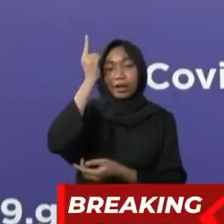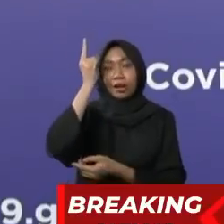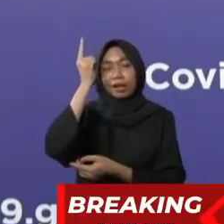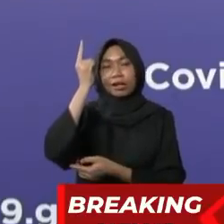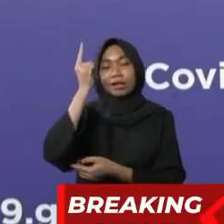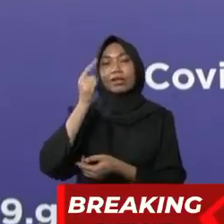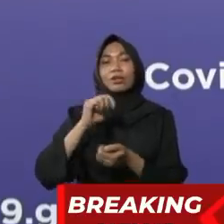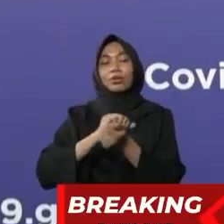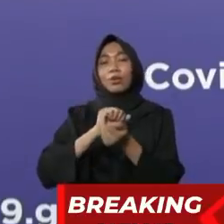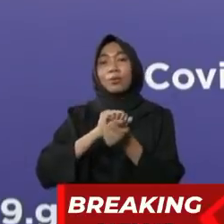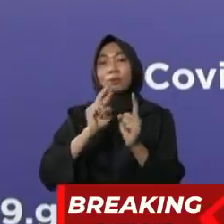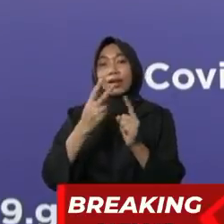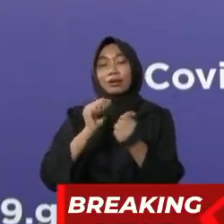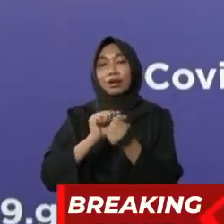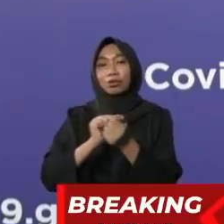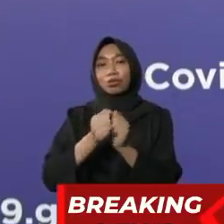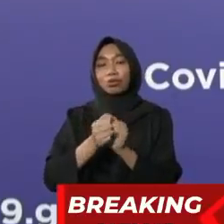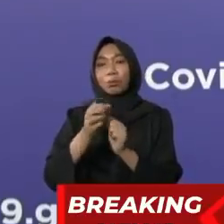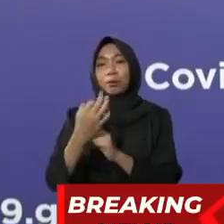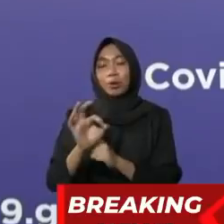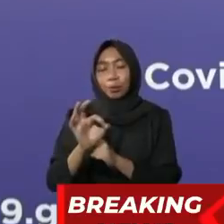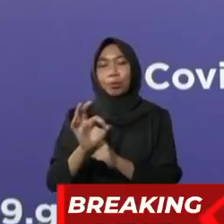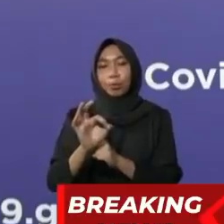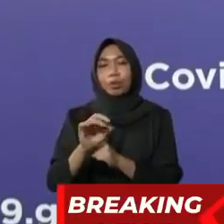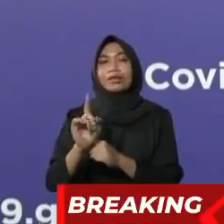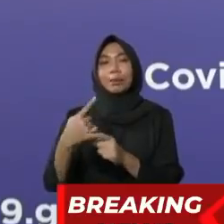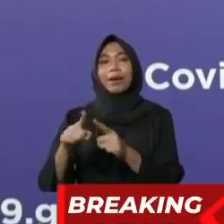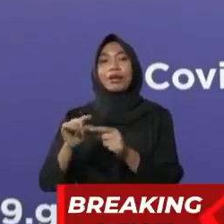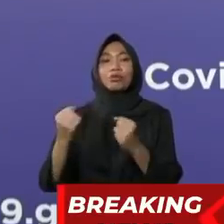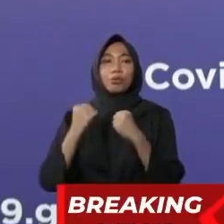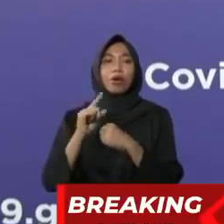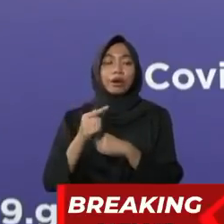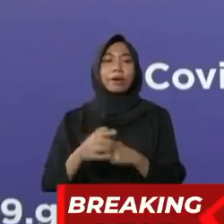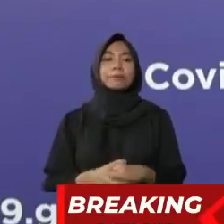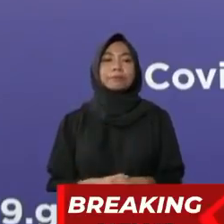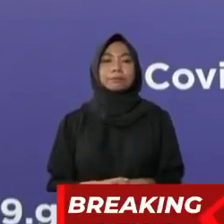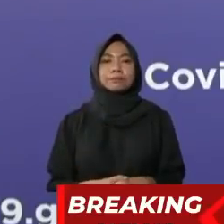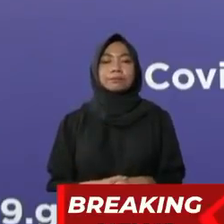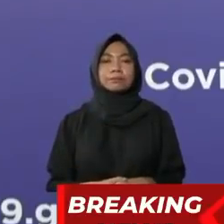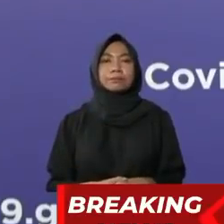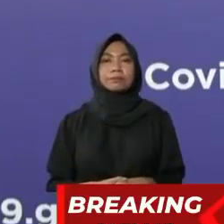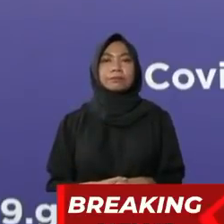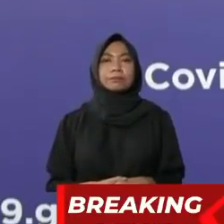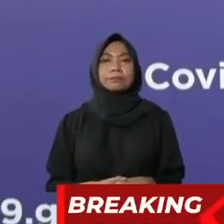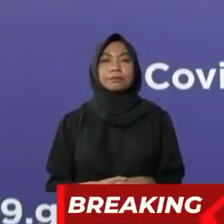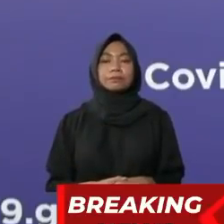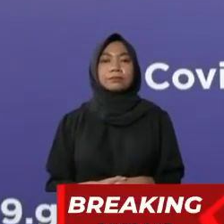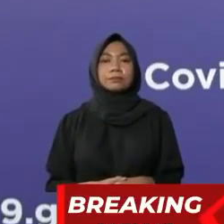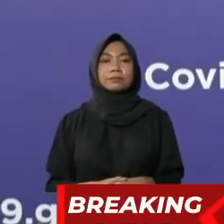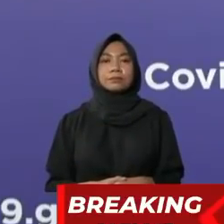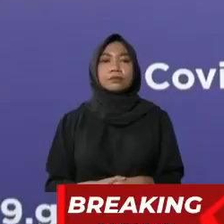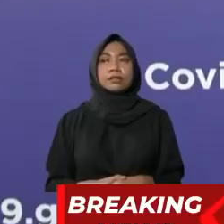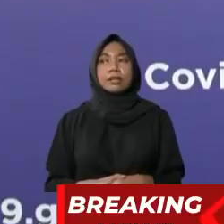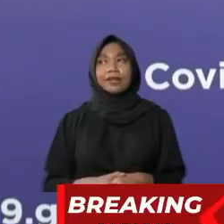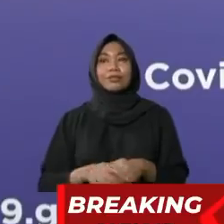kasus baru 12 sembuh Bengkulu tidak ada penambahan kasus dan ada yang sembuh sebanyak 12 orang Oleh karena itu